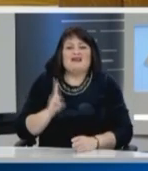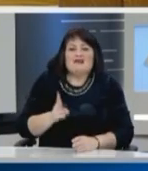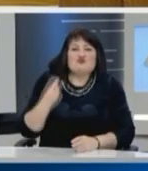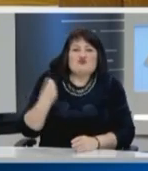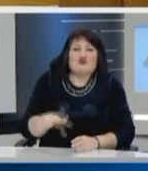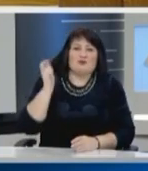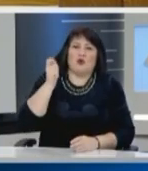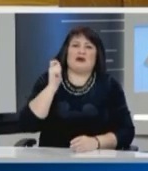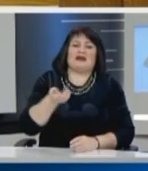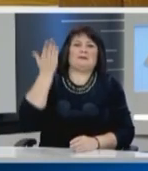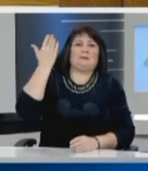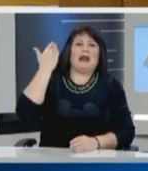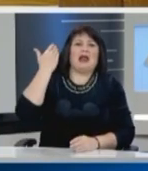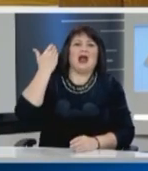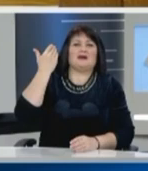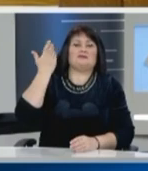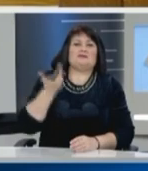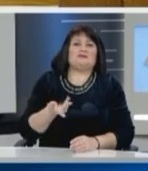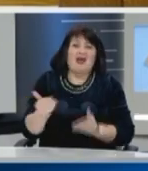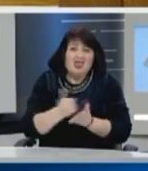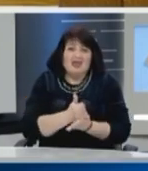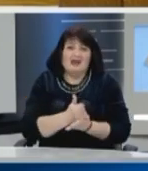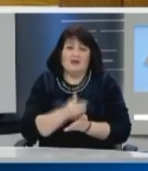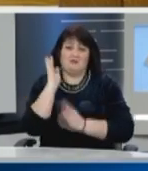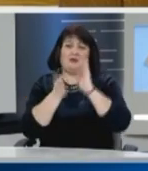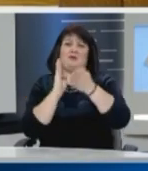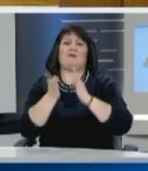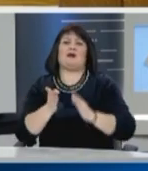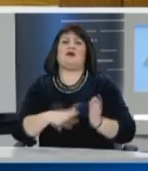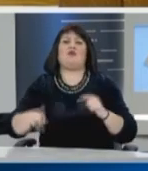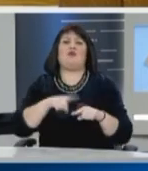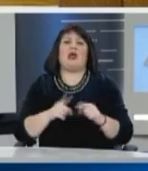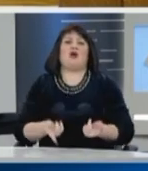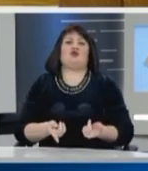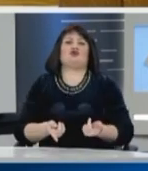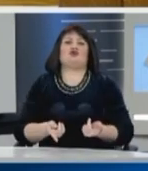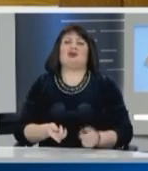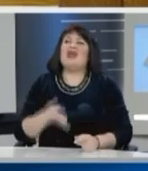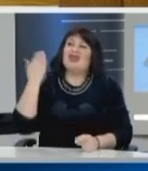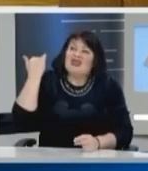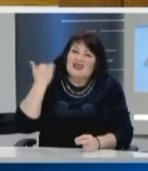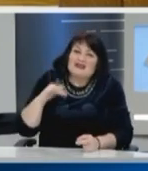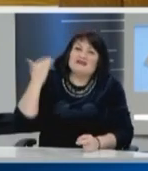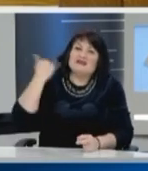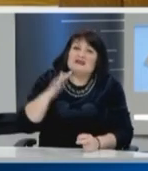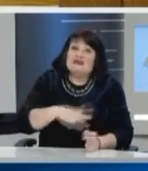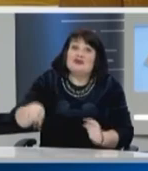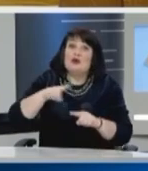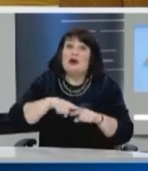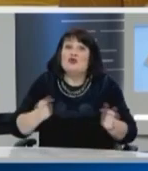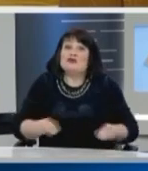πολιτικές επιλογές του παρελθόντος και αδίκως πλήρωσε. Οι θυσίες έγιναν από τον ελληνικό